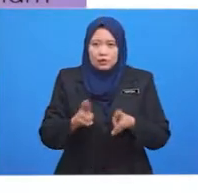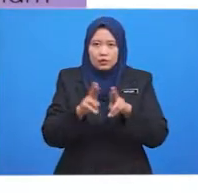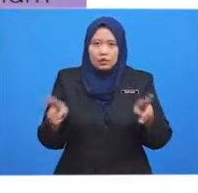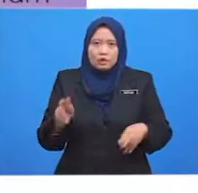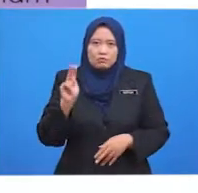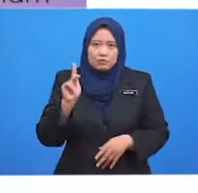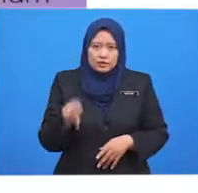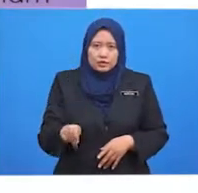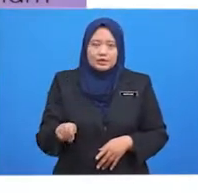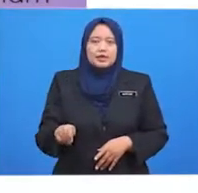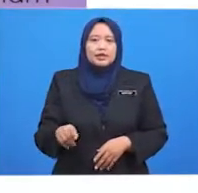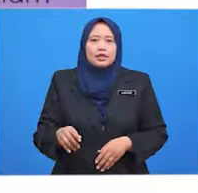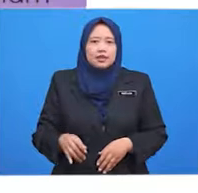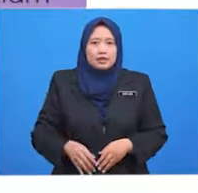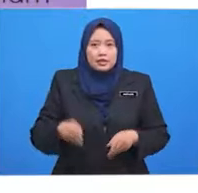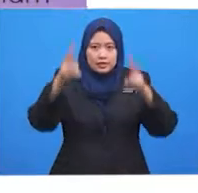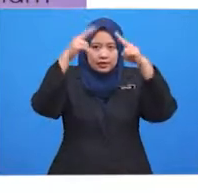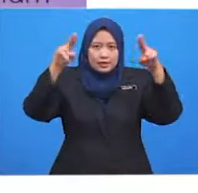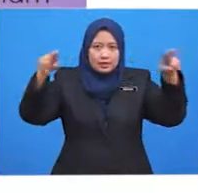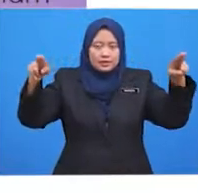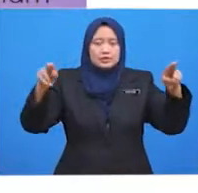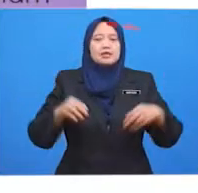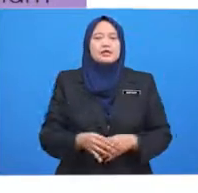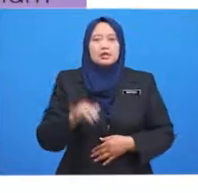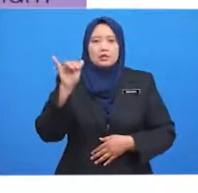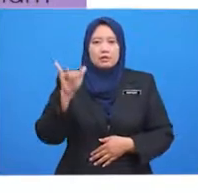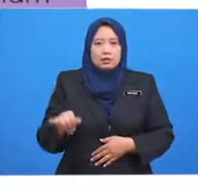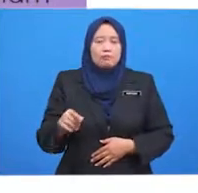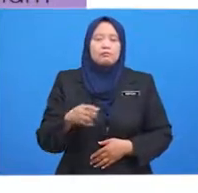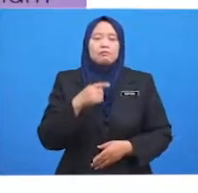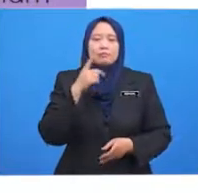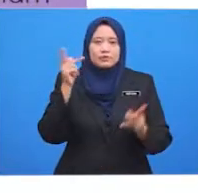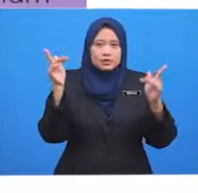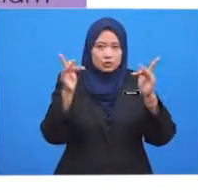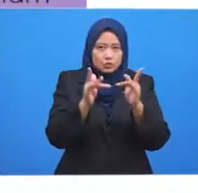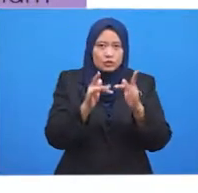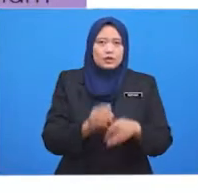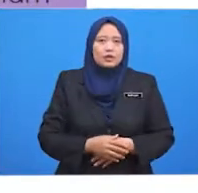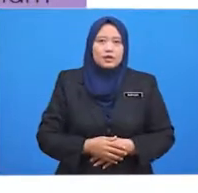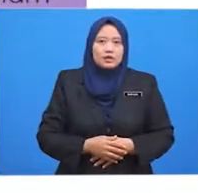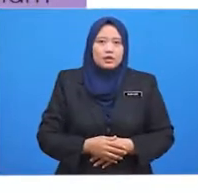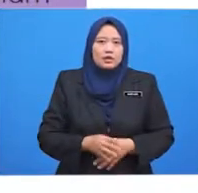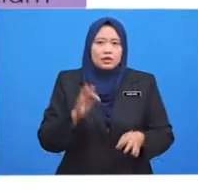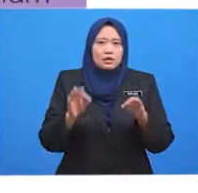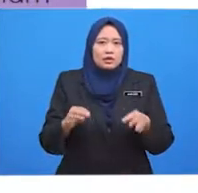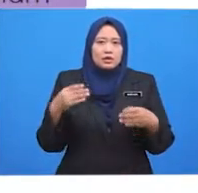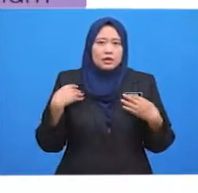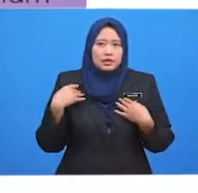hendaklah dilengkapkan dengan pemadam api. Jika berlaku kebakaran, hendaklah segera menelefon pihak